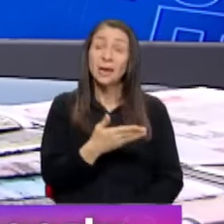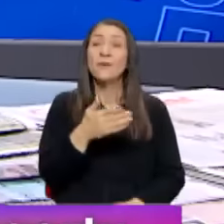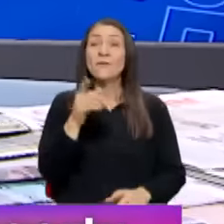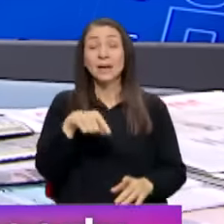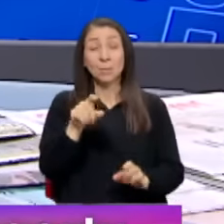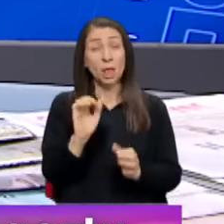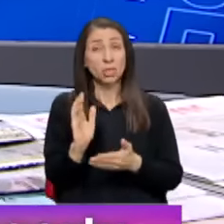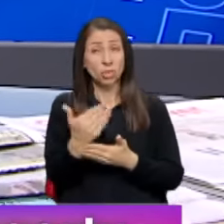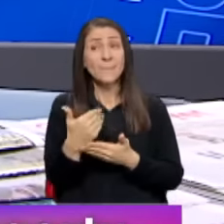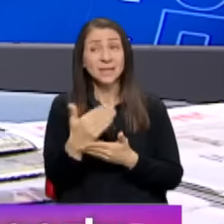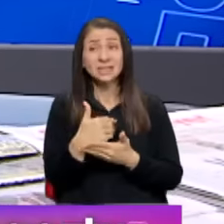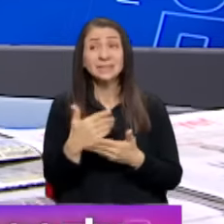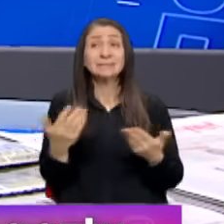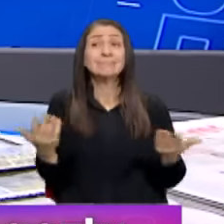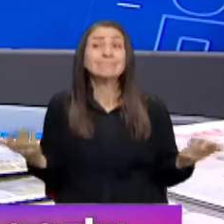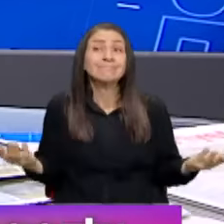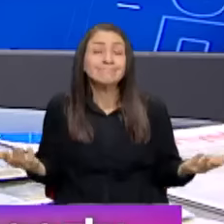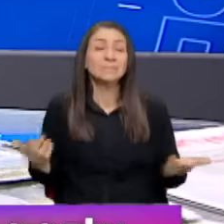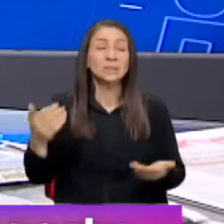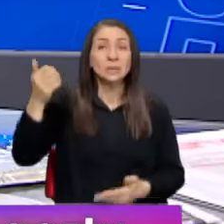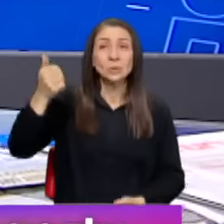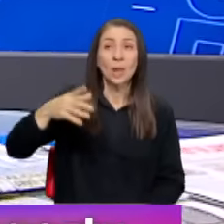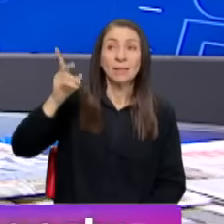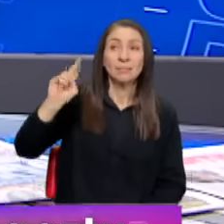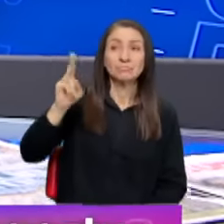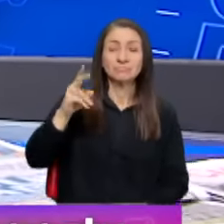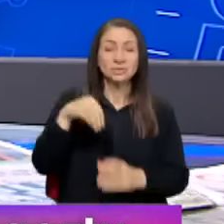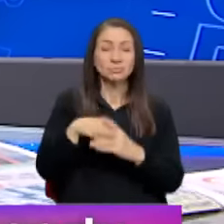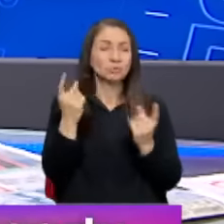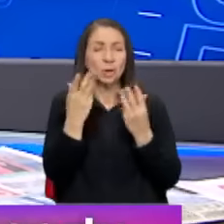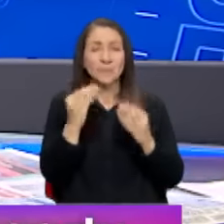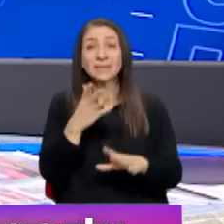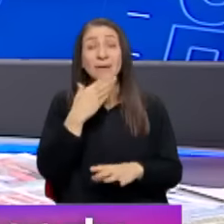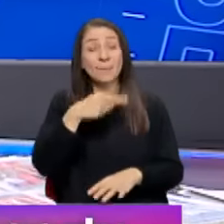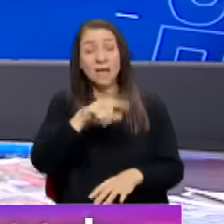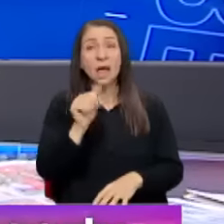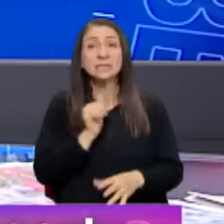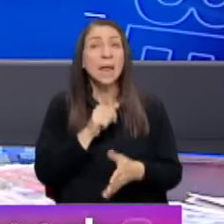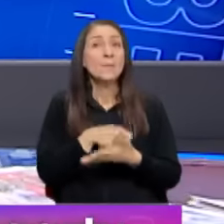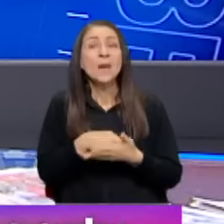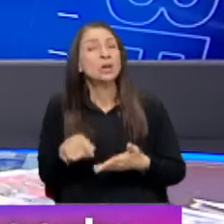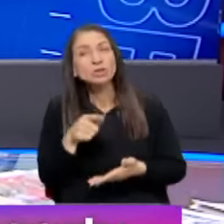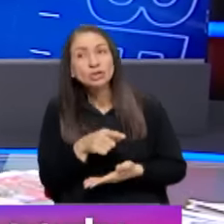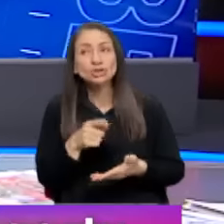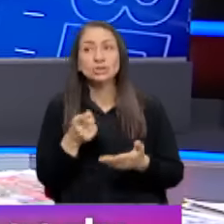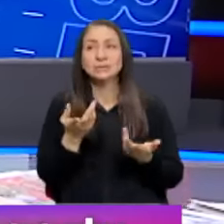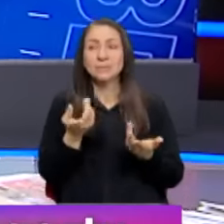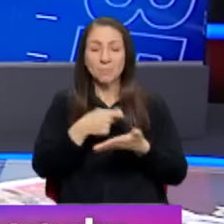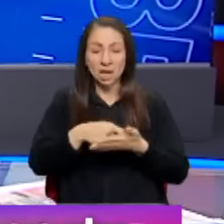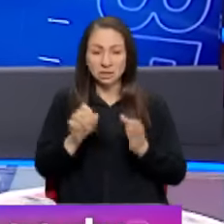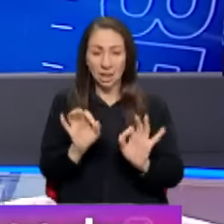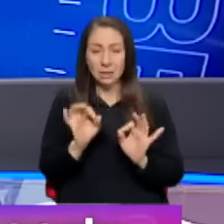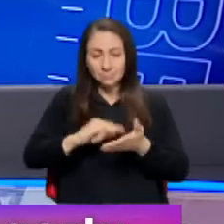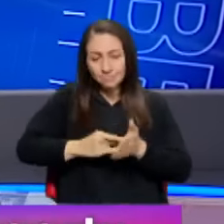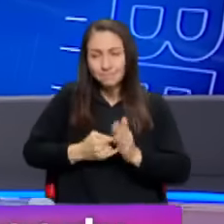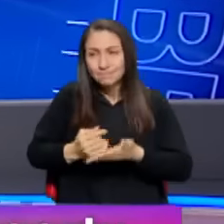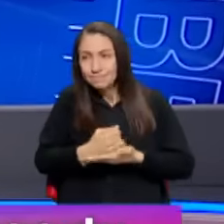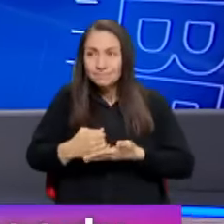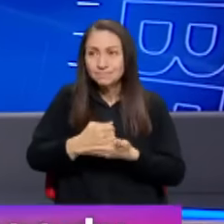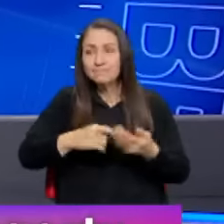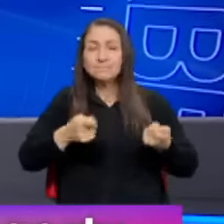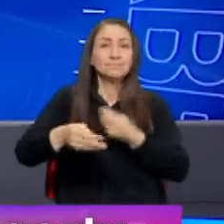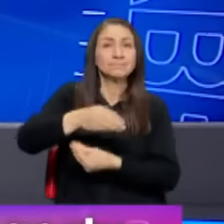böyle toplandıkça zaten hani yönetenler katına bir şey olmaz ama emekliler, asgari ücretliler, sabit maaşla geçinmeye